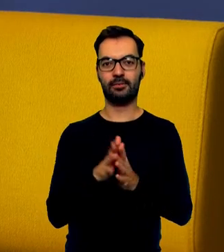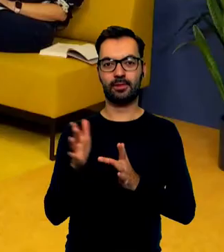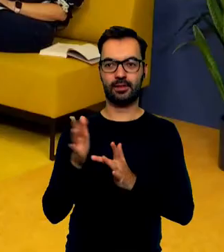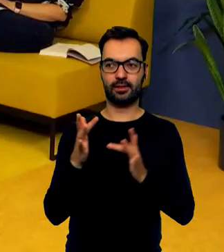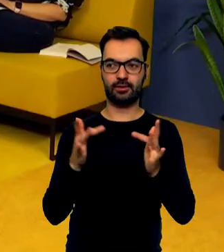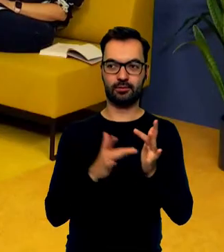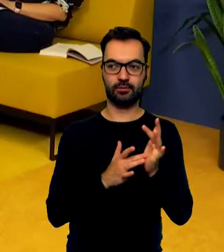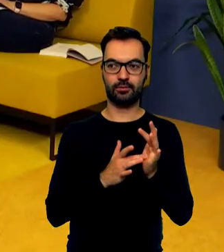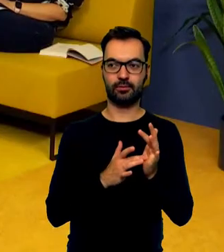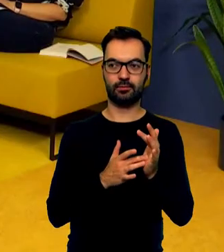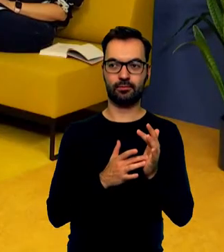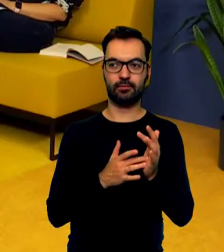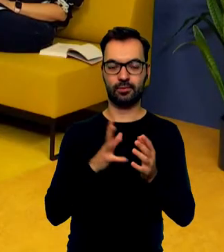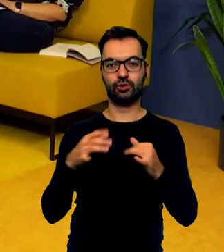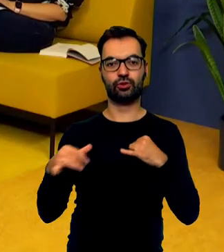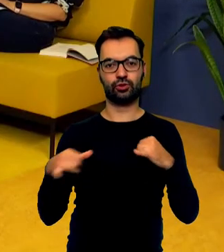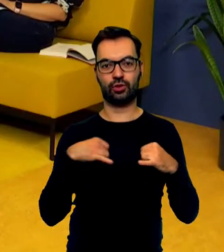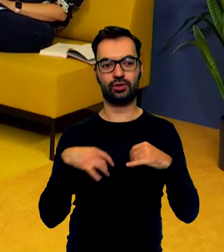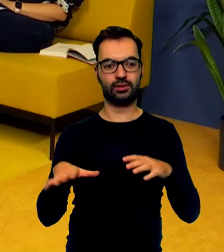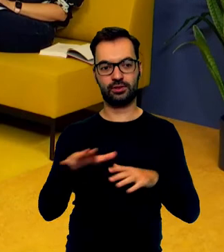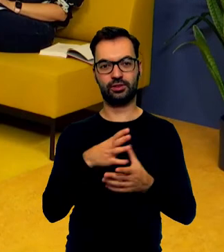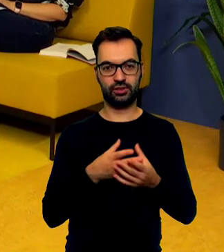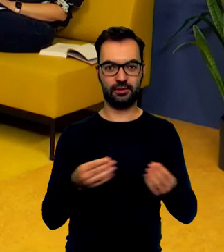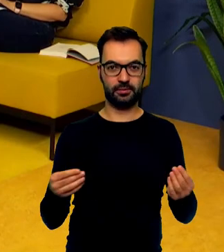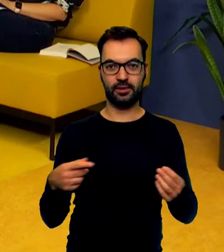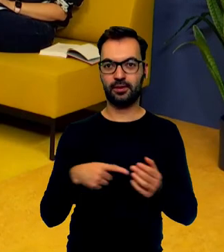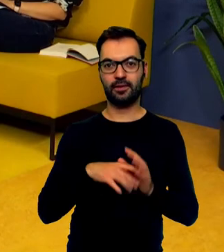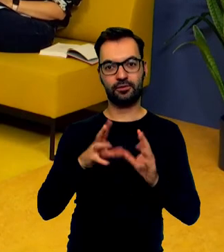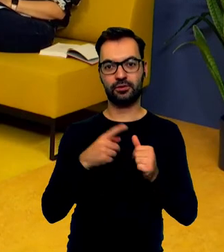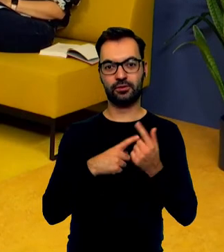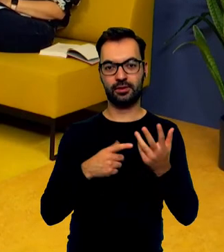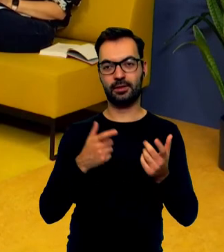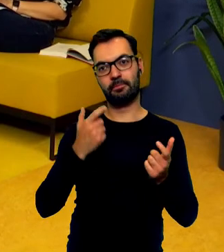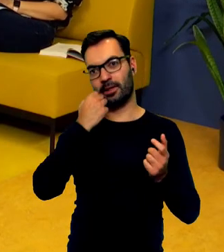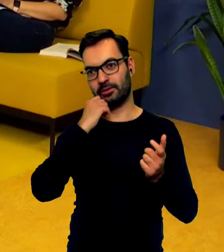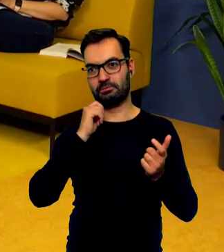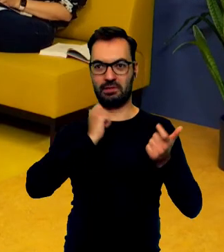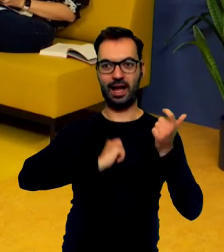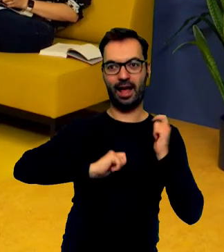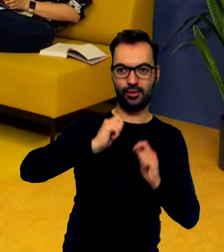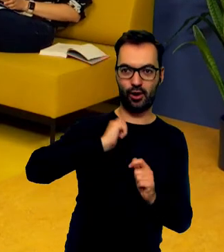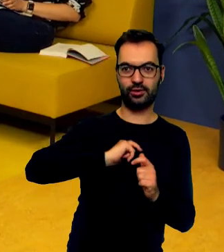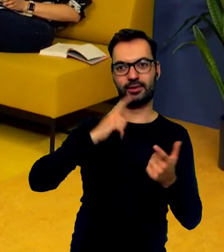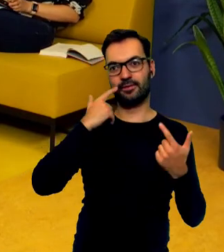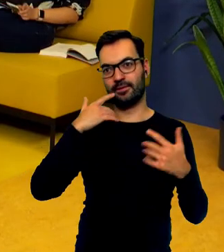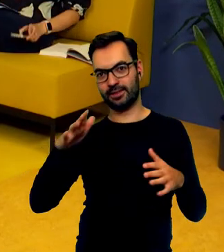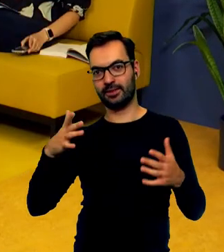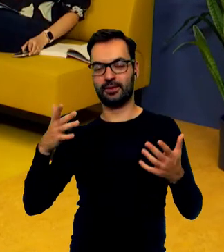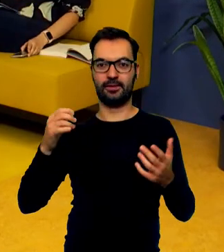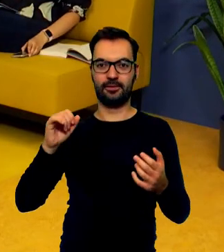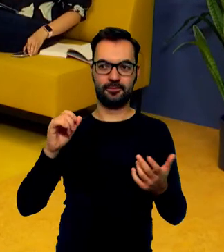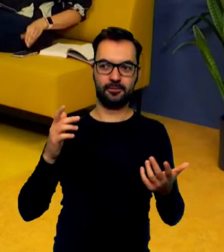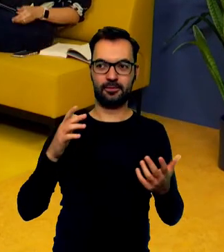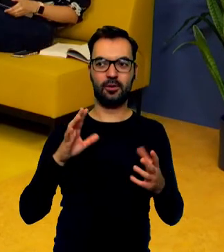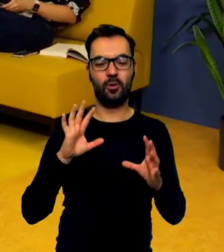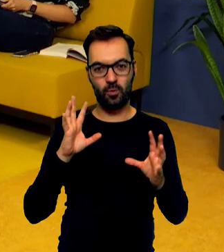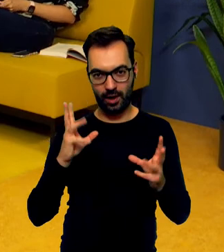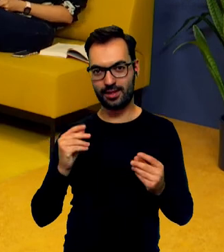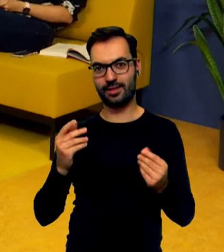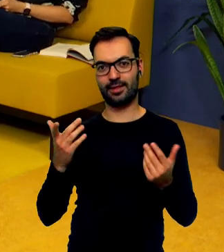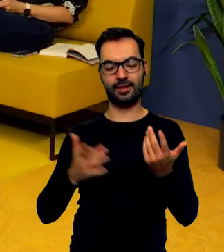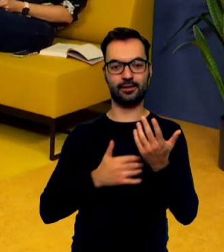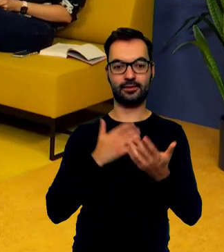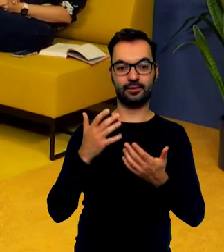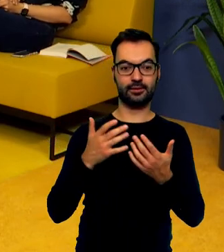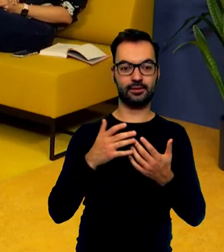Chrystusem będzie na ziemi rządzić. No, to są wszystko niezwykle radosne w gruncie rzeczy i bardzo takie